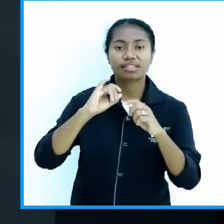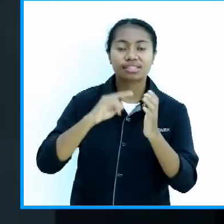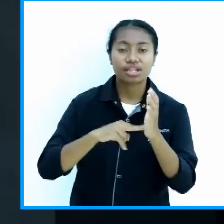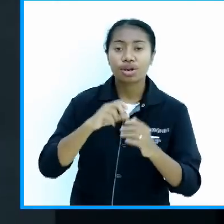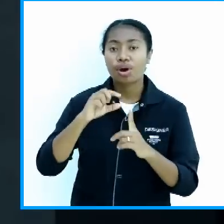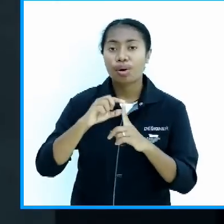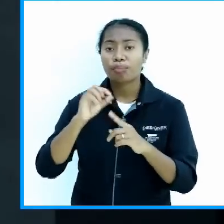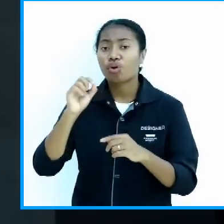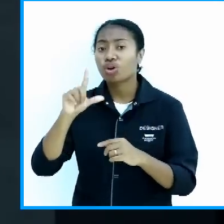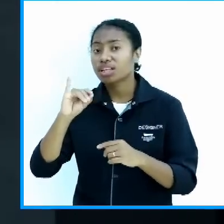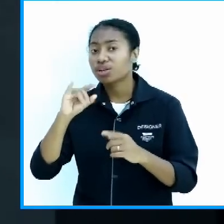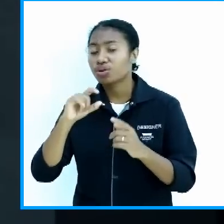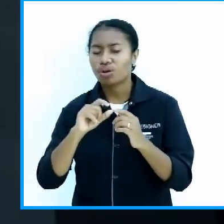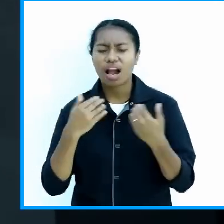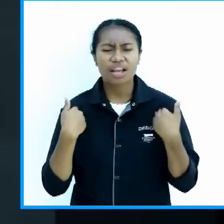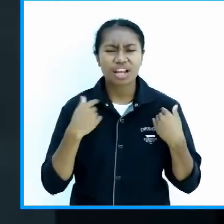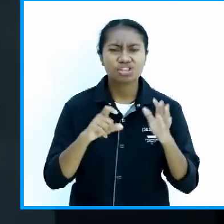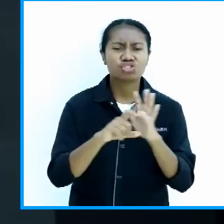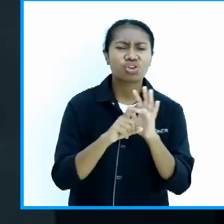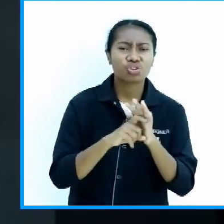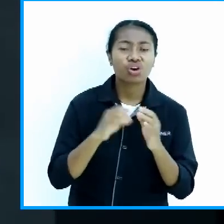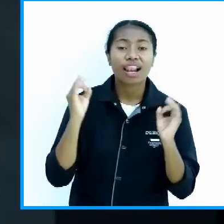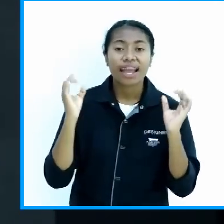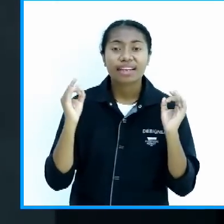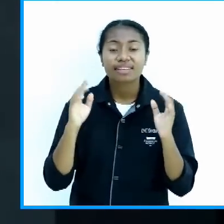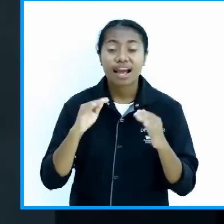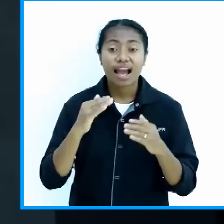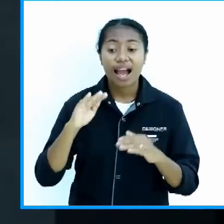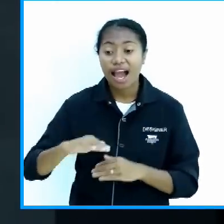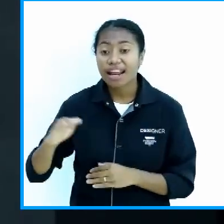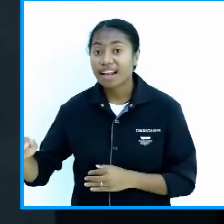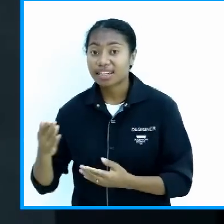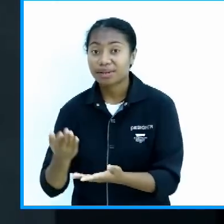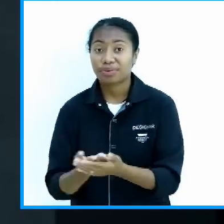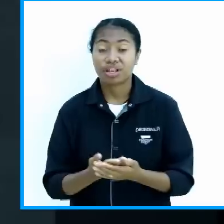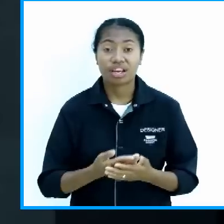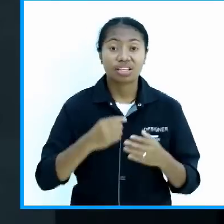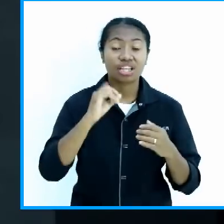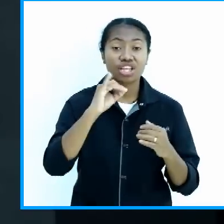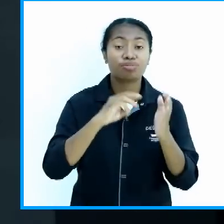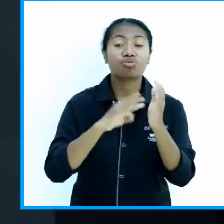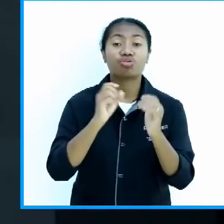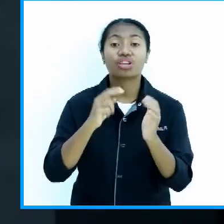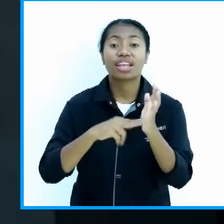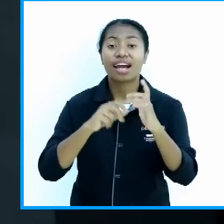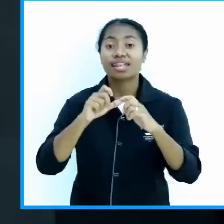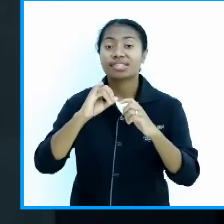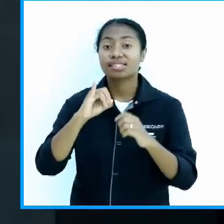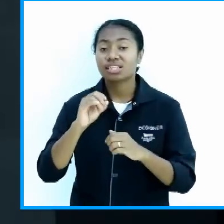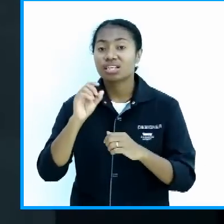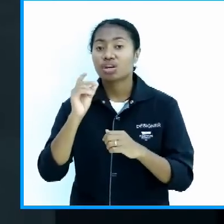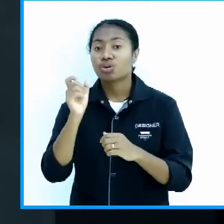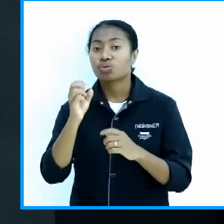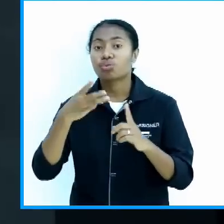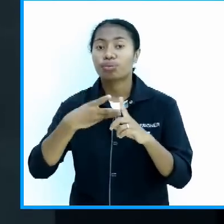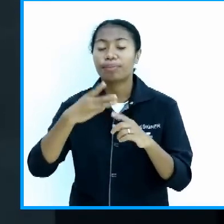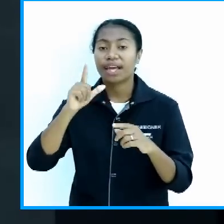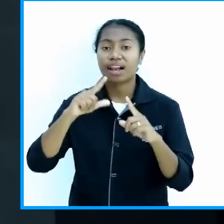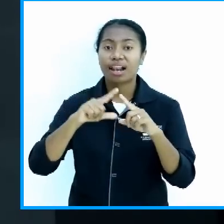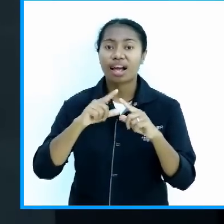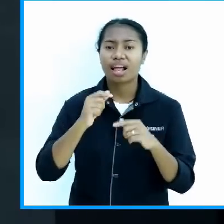Kemudian contoh lain, saya pernah dengar berita, anak diberikan imunisasi rubella, ensefalitis, radang selaput otak.